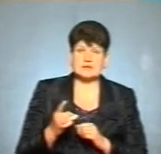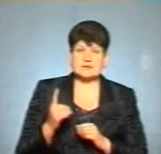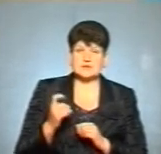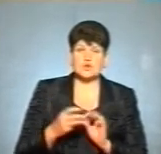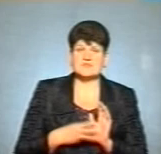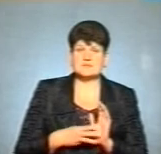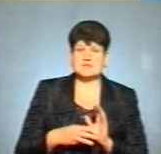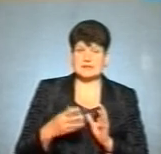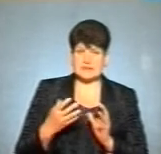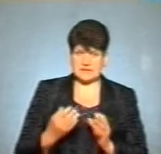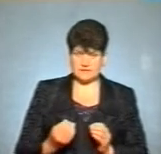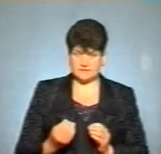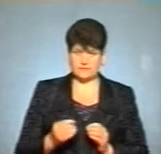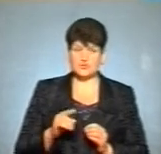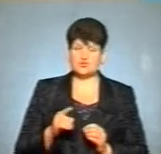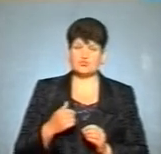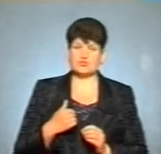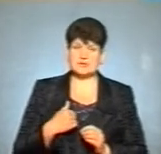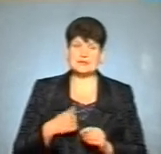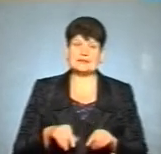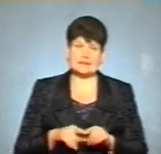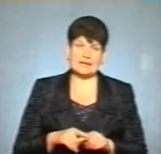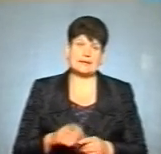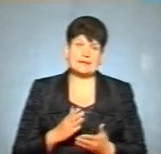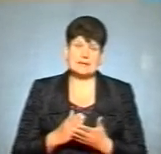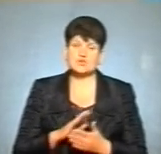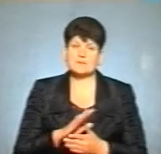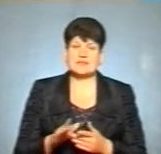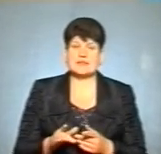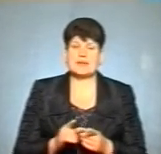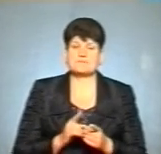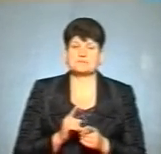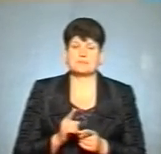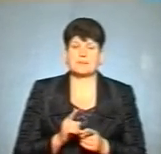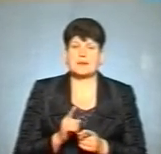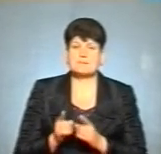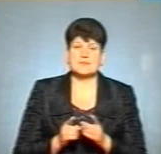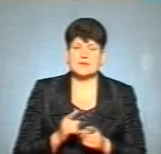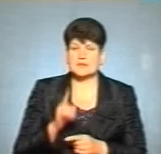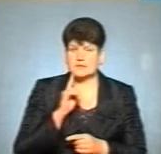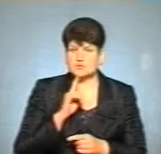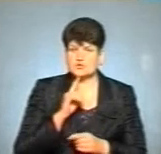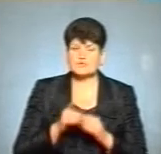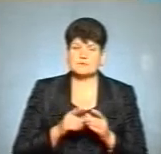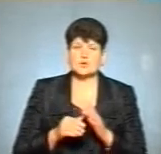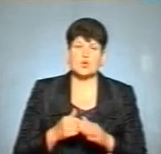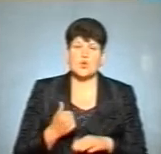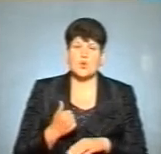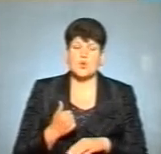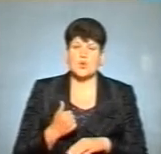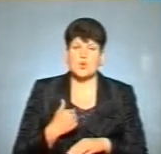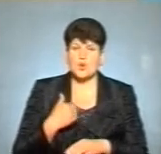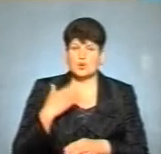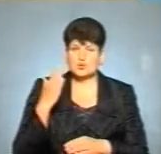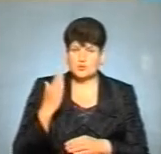днів. Тобто, чому я вважаю, чому так відбувається? Тому що, щоб не підміняти собою тимчасову зміну місця голосування, яка